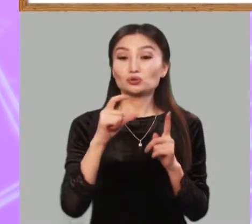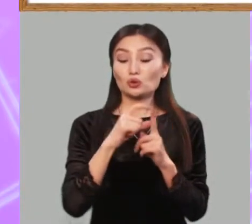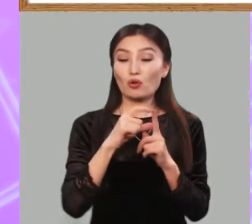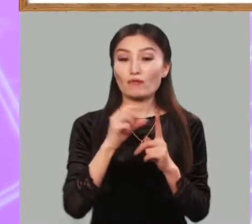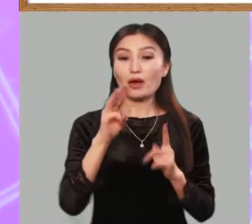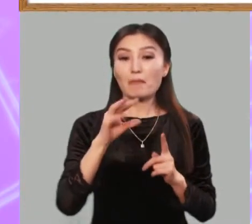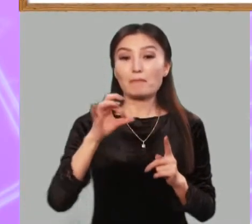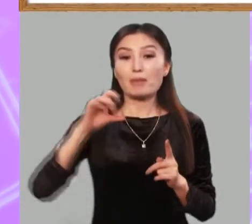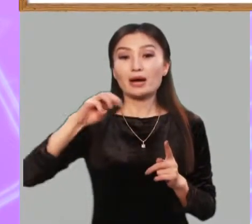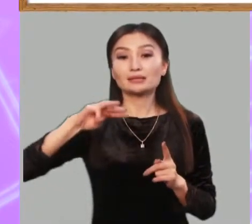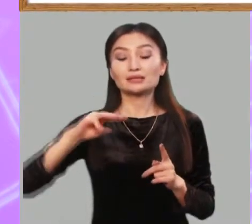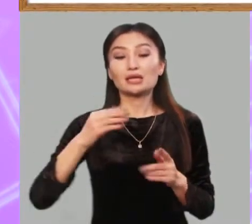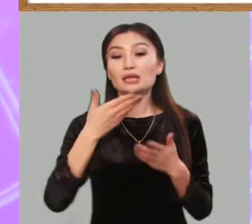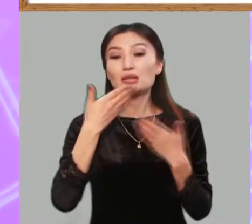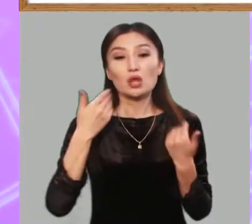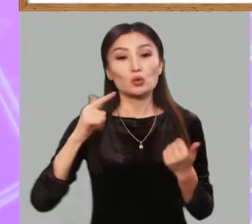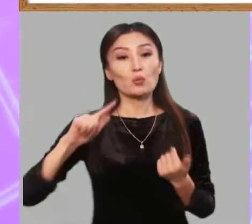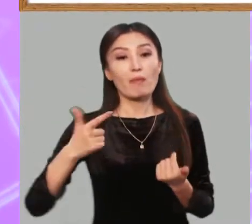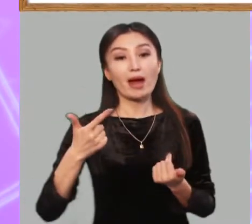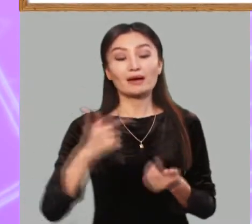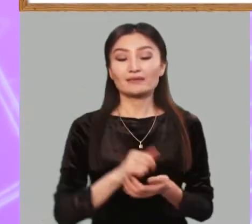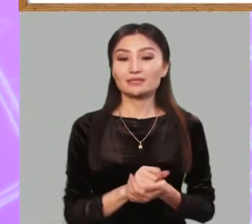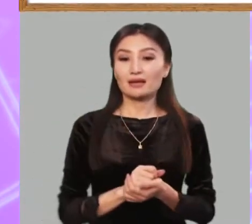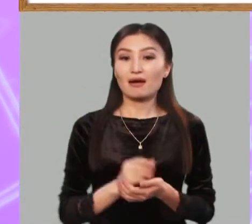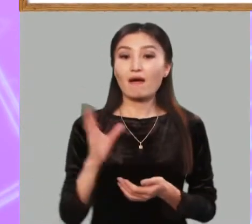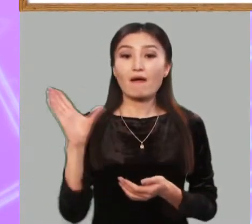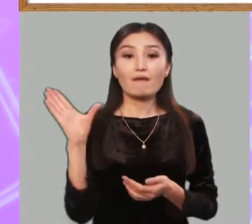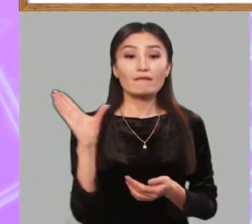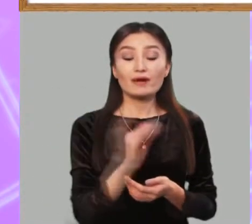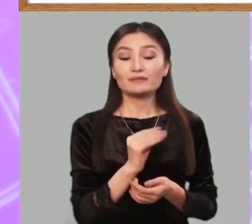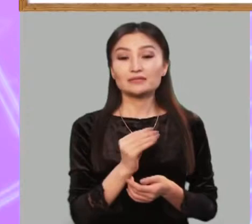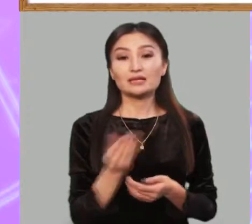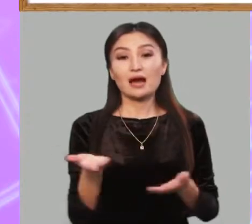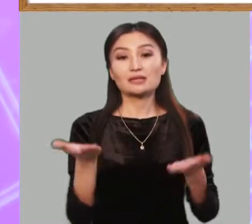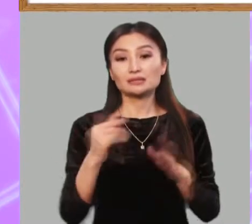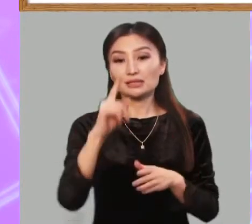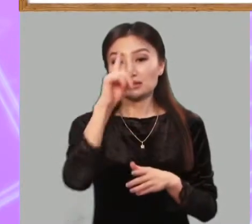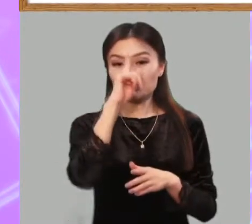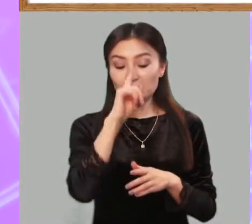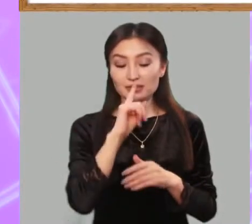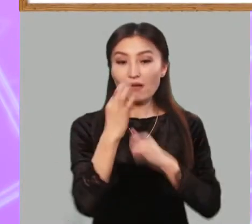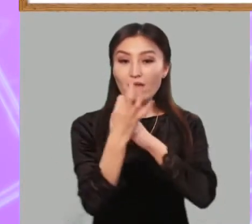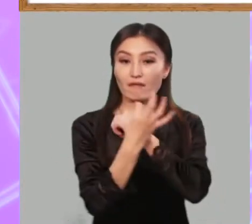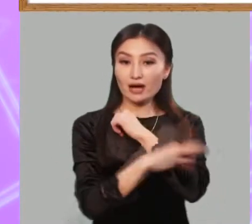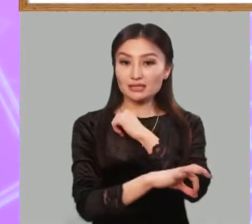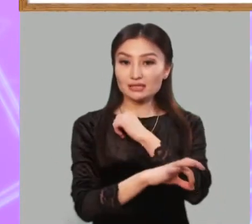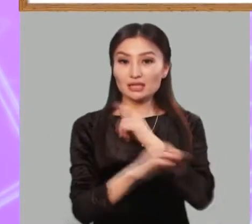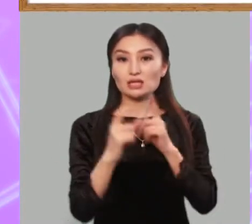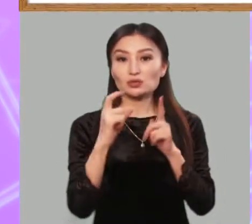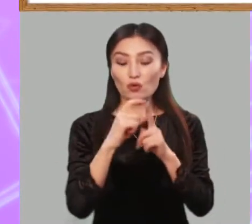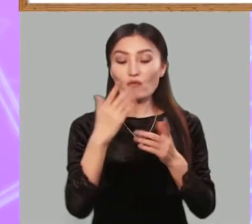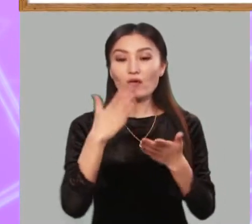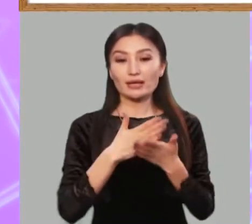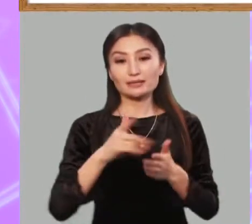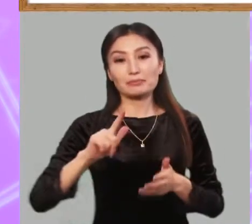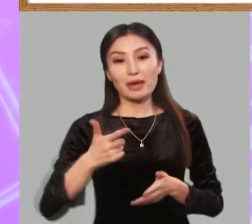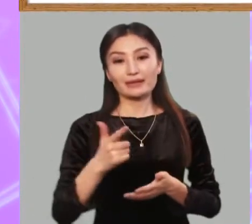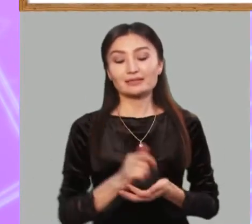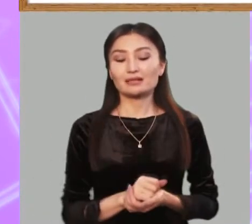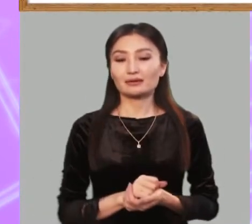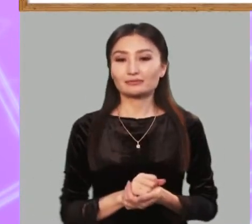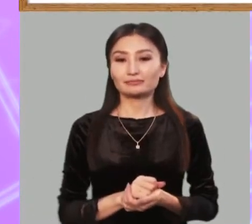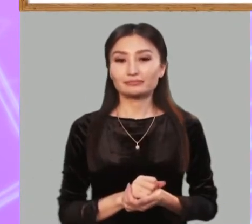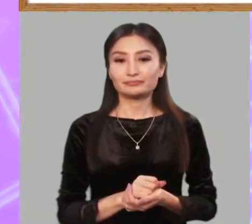март нету мягкого знака. Во всех остальных месяцах на конце слова есть мягкий знак.